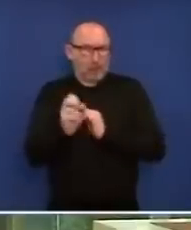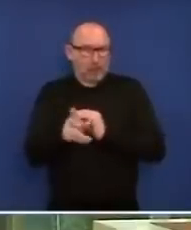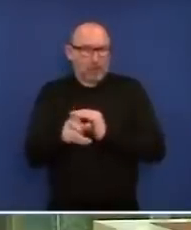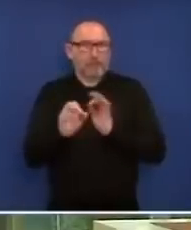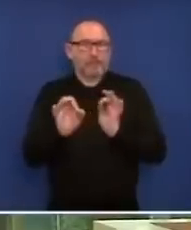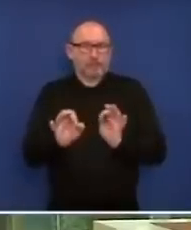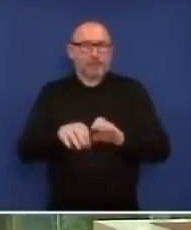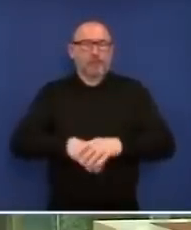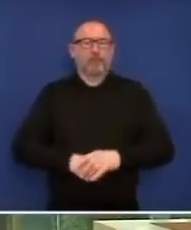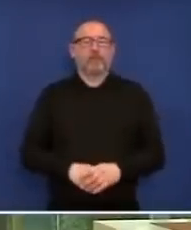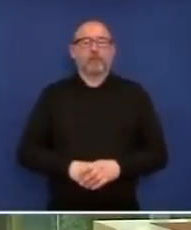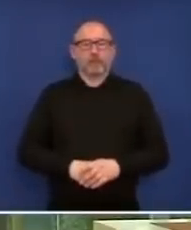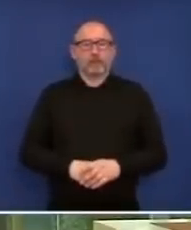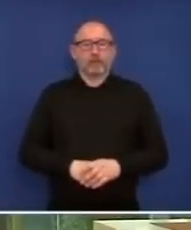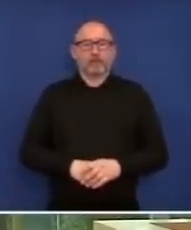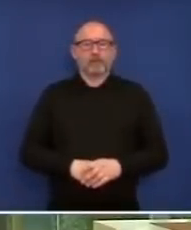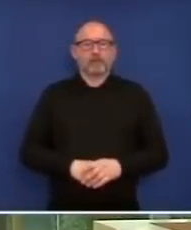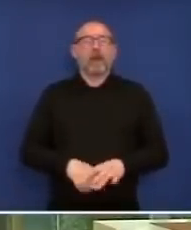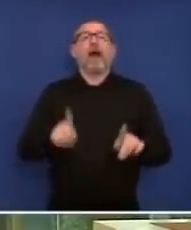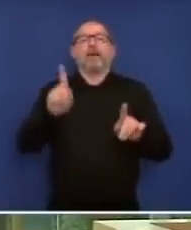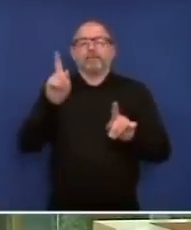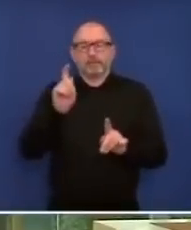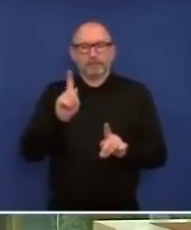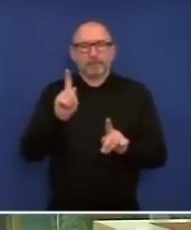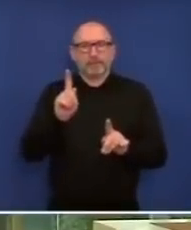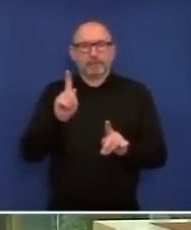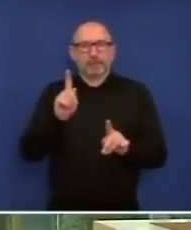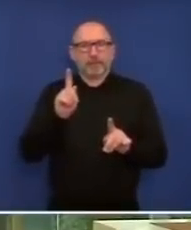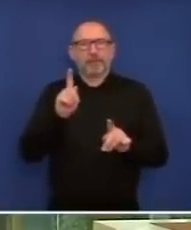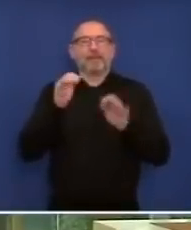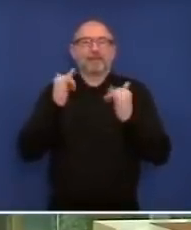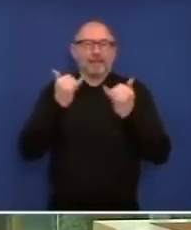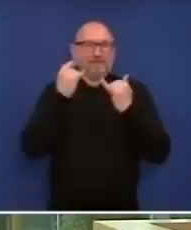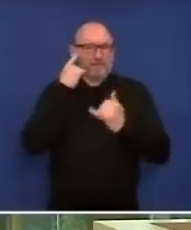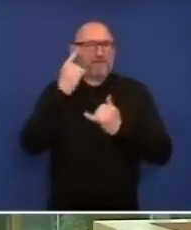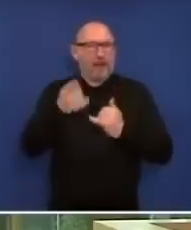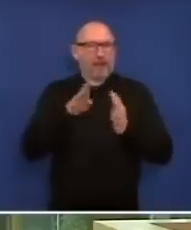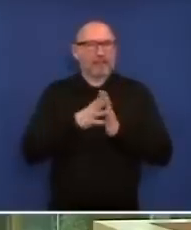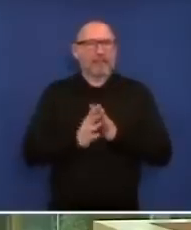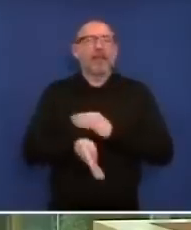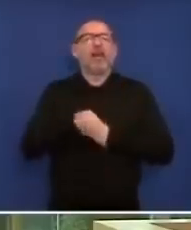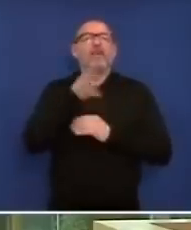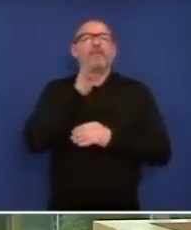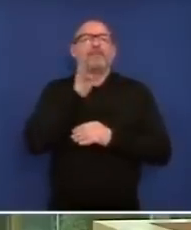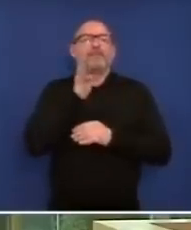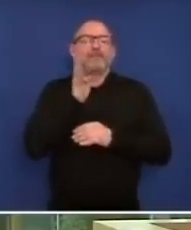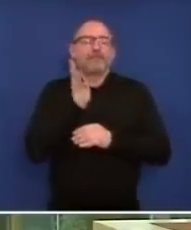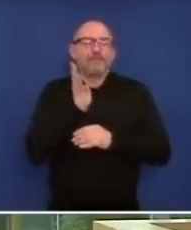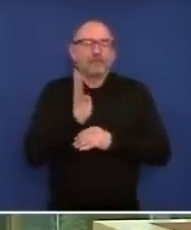Thema auch gerne verlassen. Also 430 Millionen pro Jahr, bis zu 430 Millionen pro Jahr.